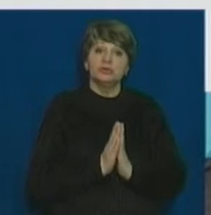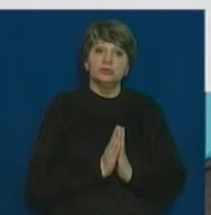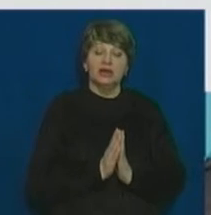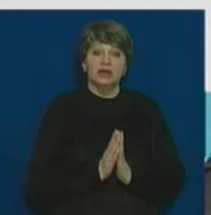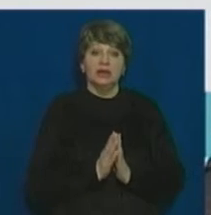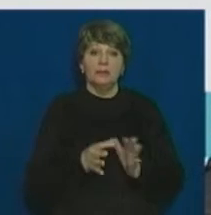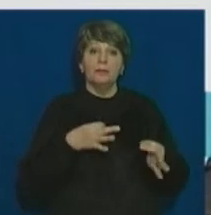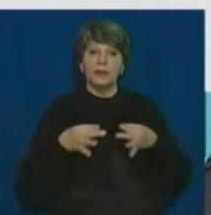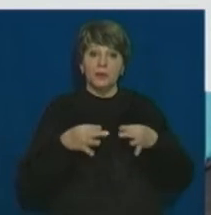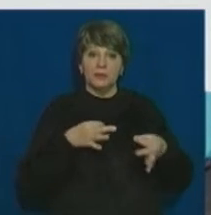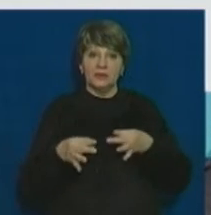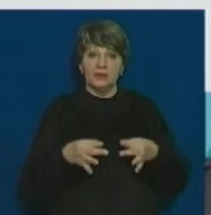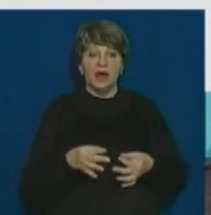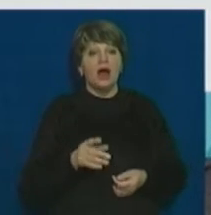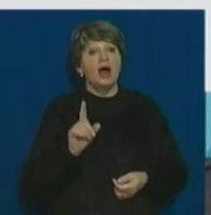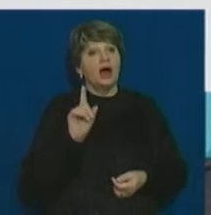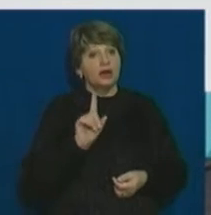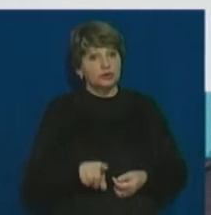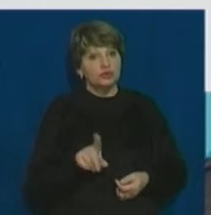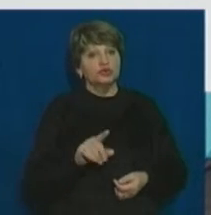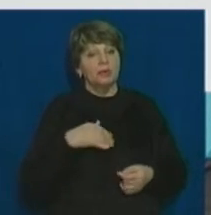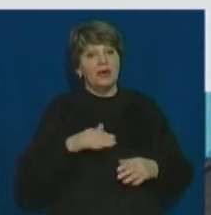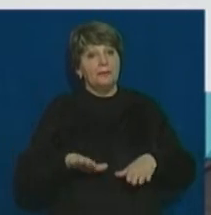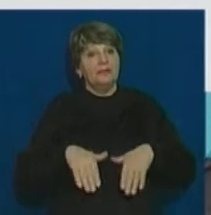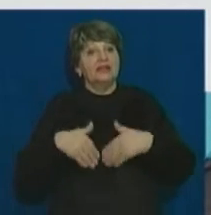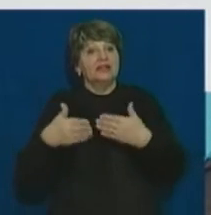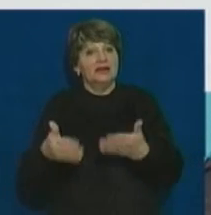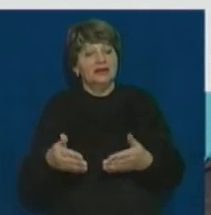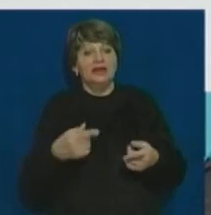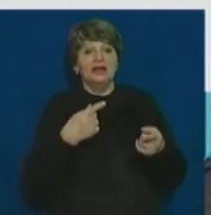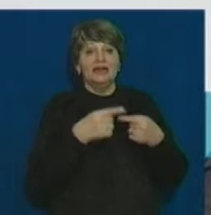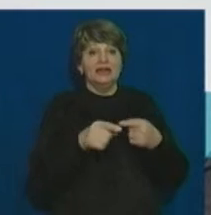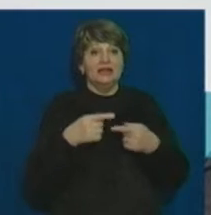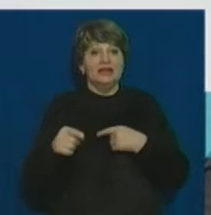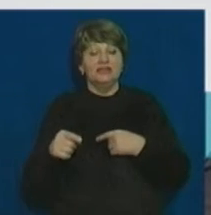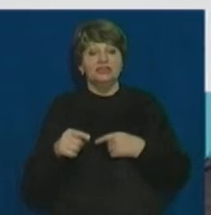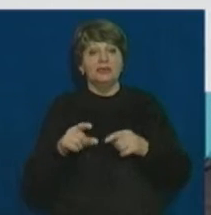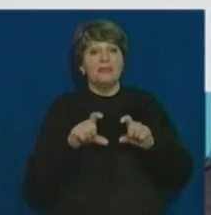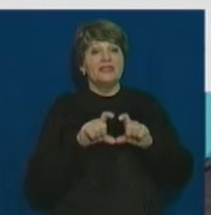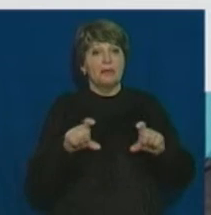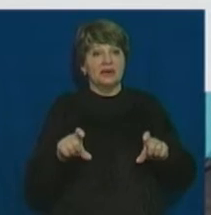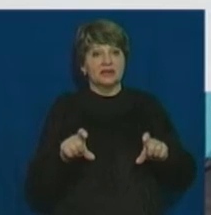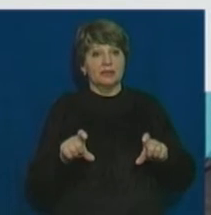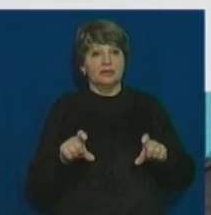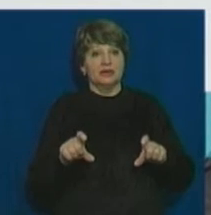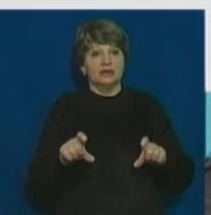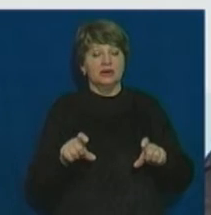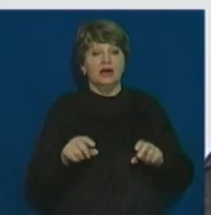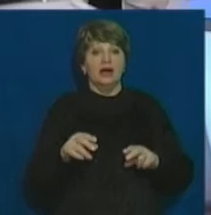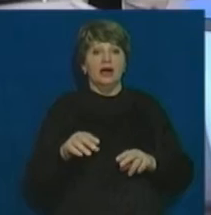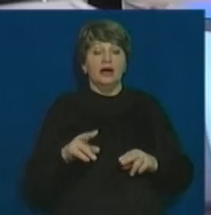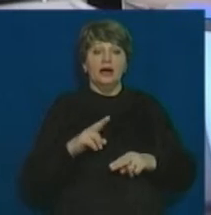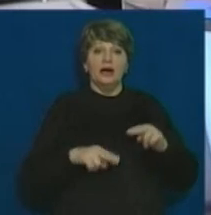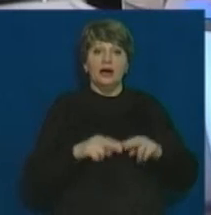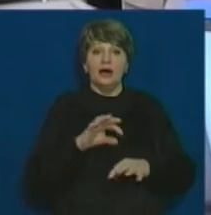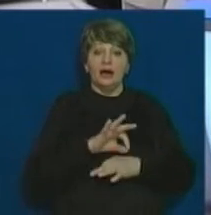але ті ініціативи, які ми пропонували іншим департаментам, це, зокрема, департамент архітектури